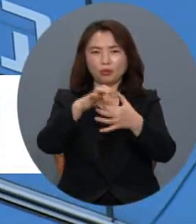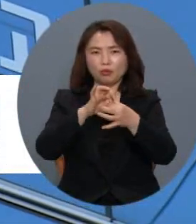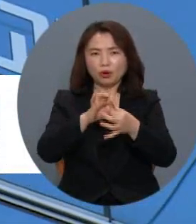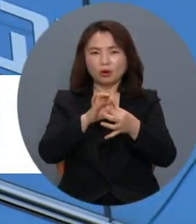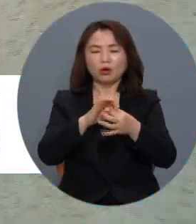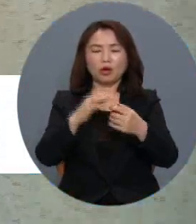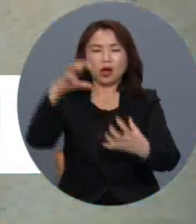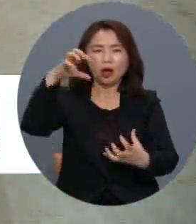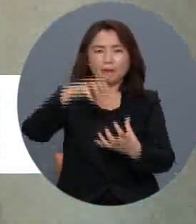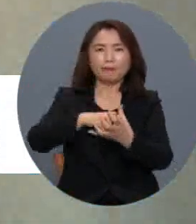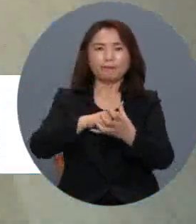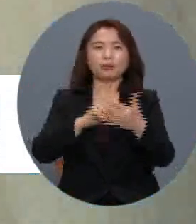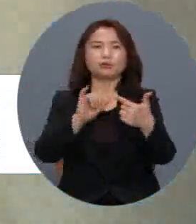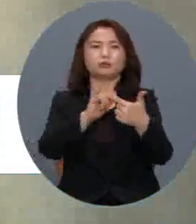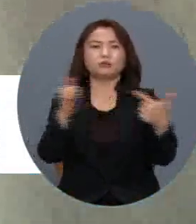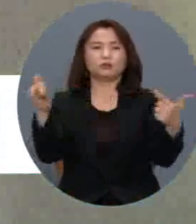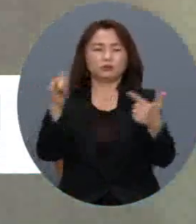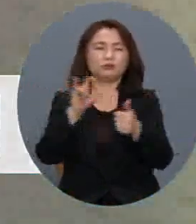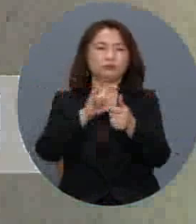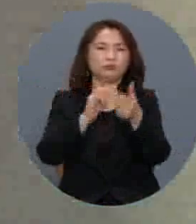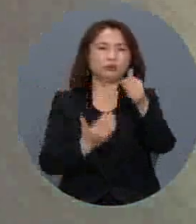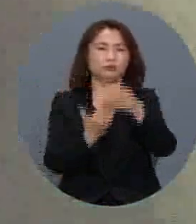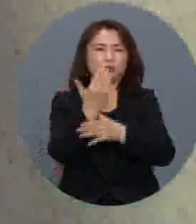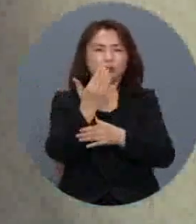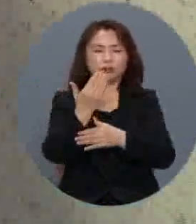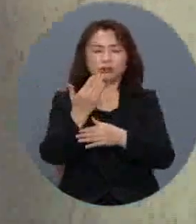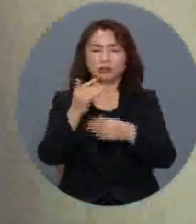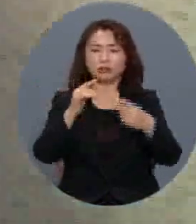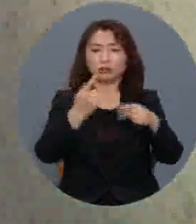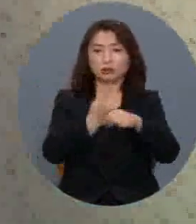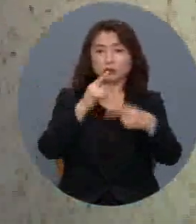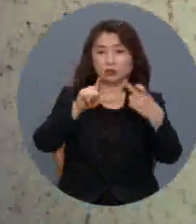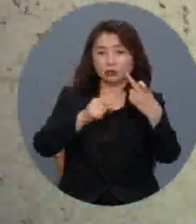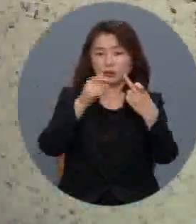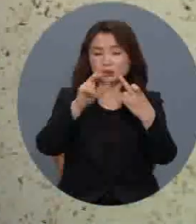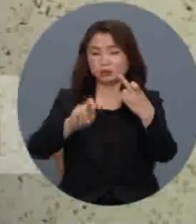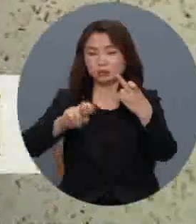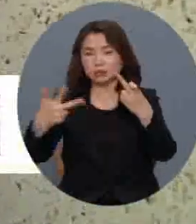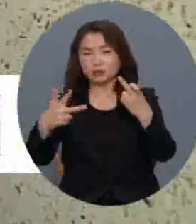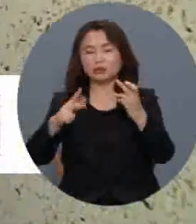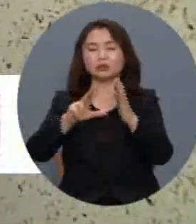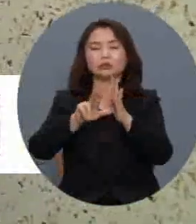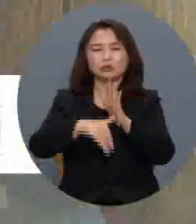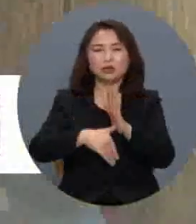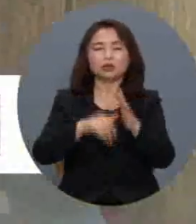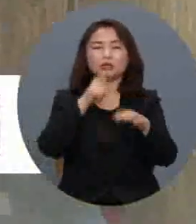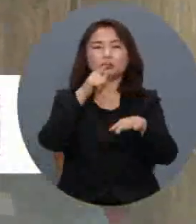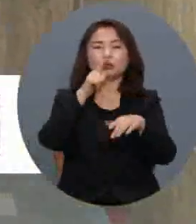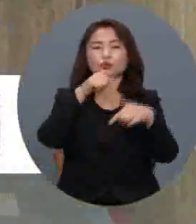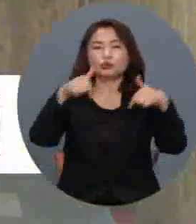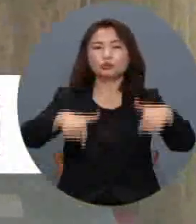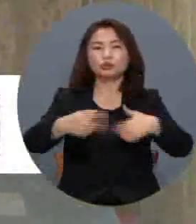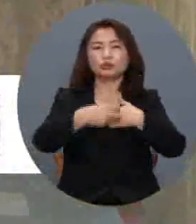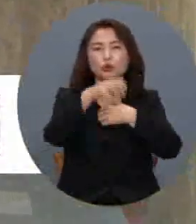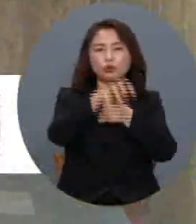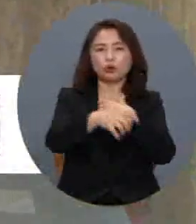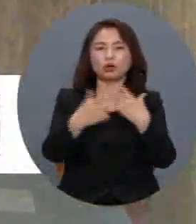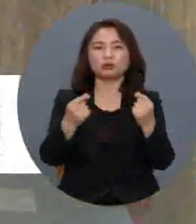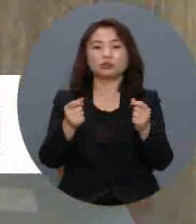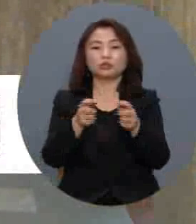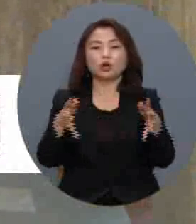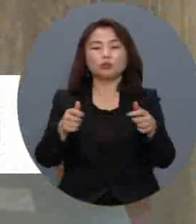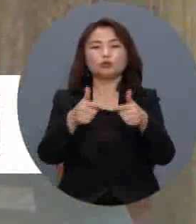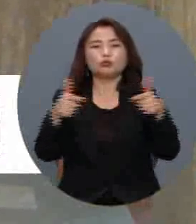관련해 누적 환자가 6명으로 늘었습니다. 지난달 27일 첫 확진자가 나온 달서구 의료기관과 같은